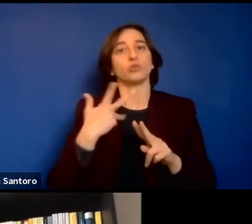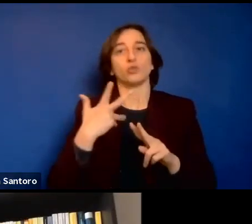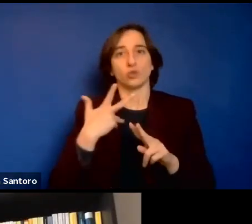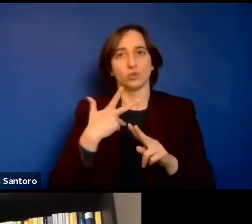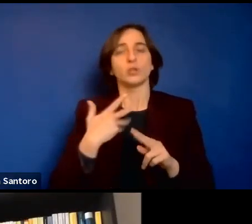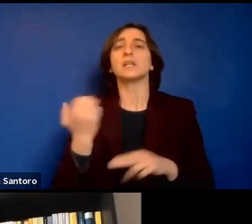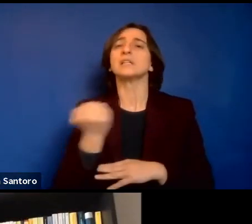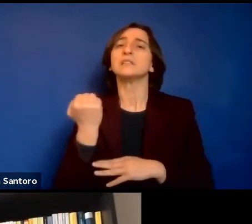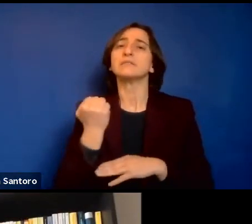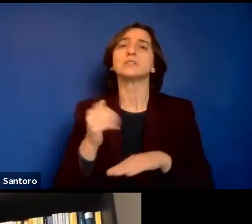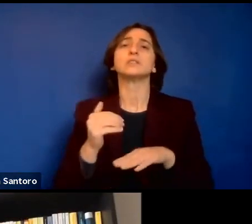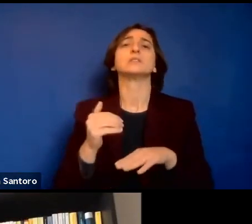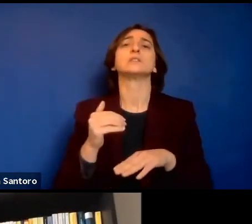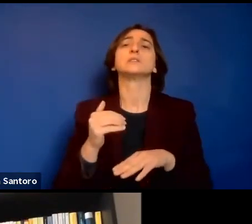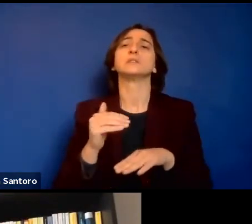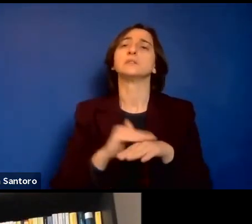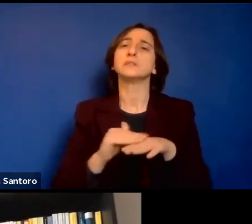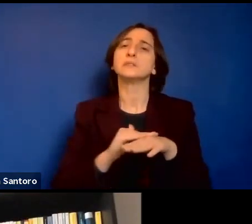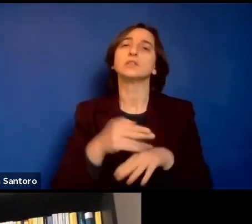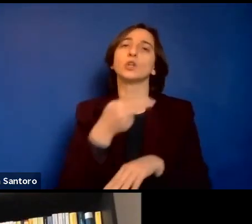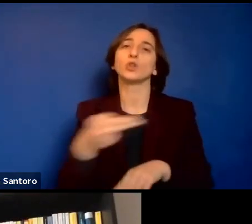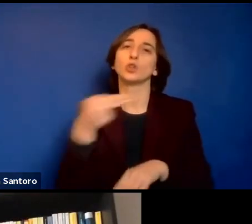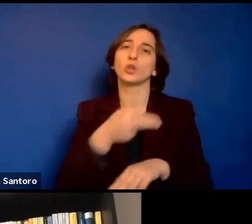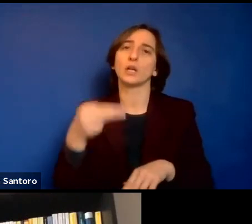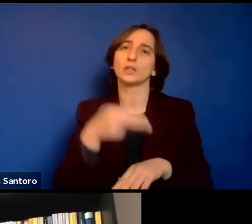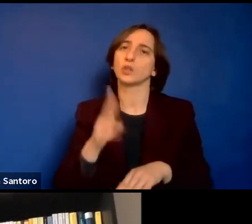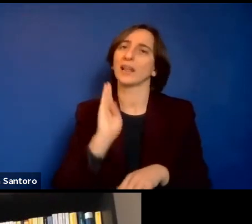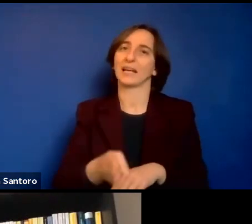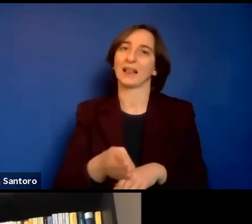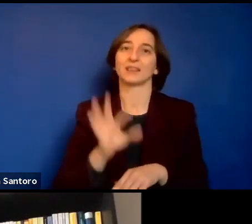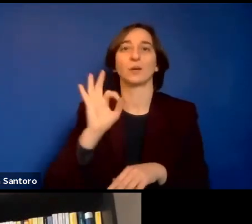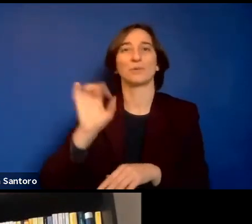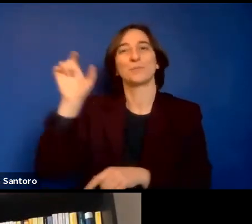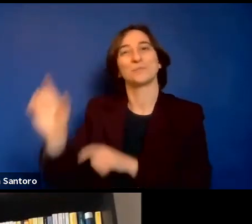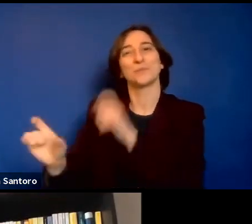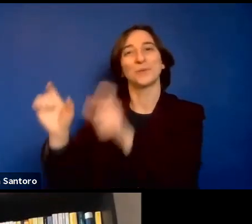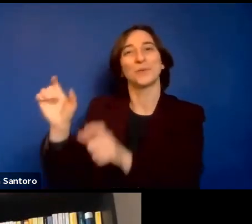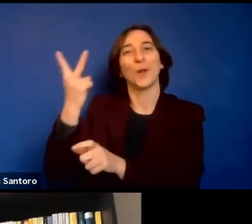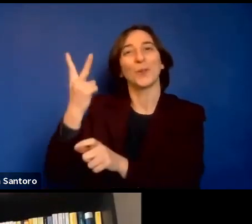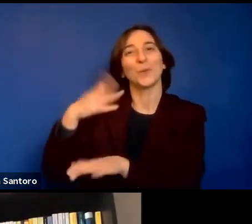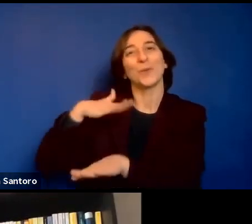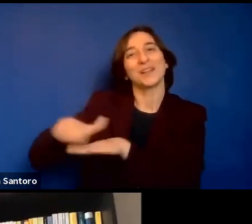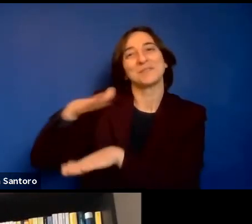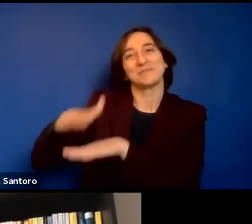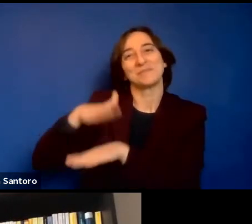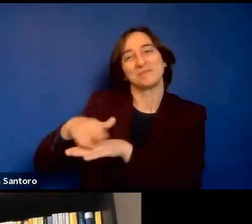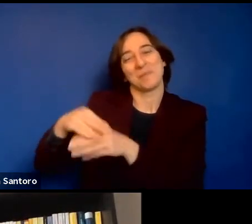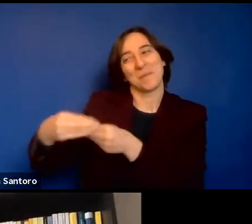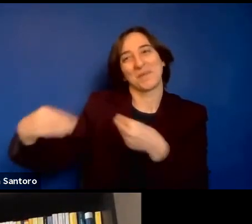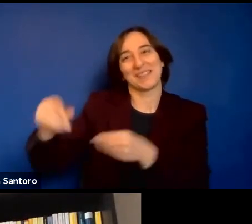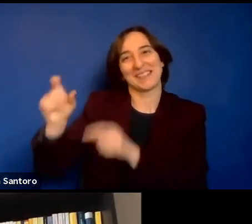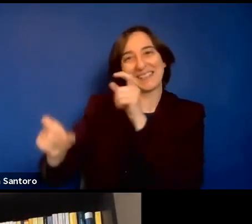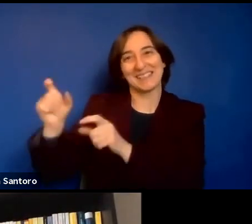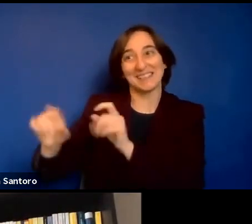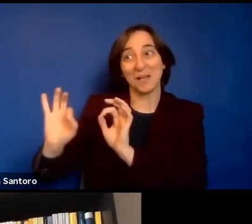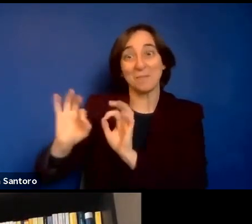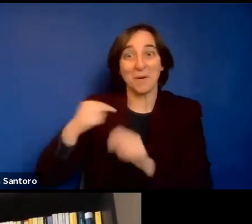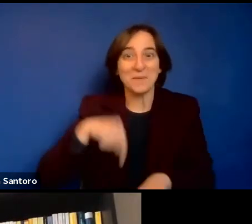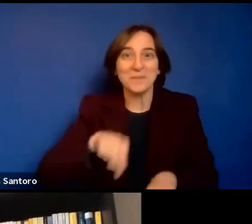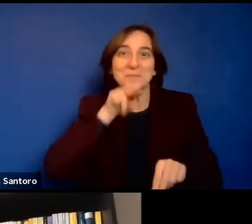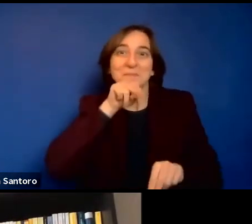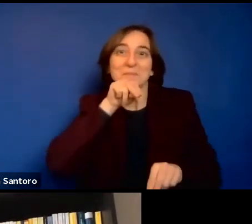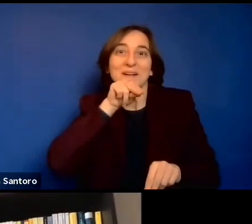diretta che viene realizzato da due esperte professioniste che stanno battendo sui tasti mentre